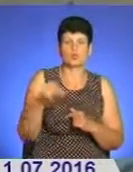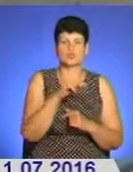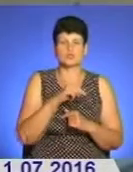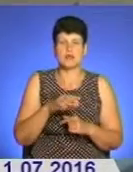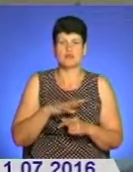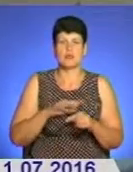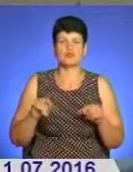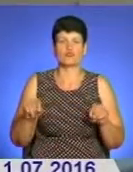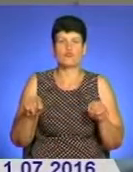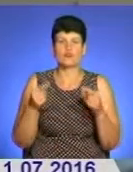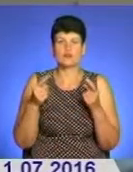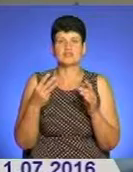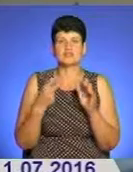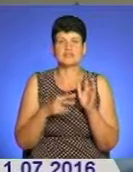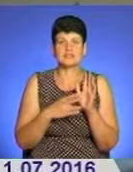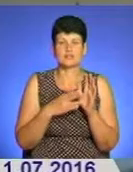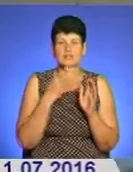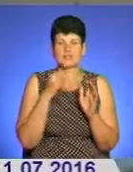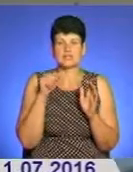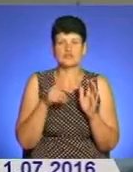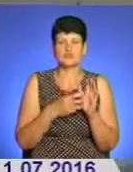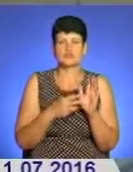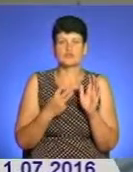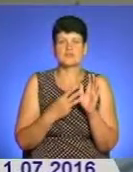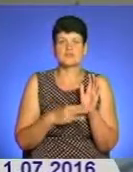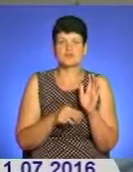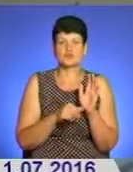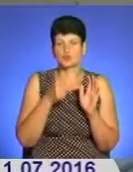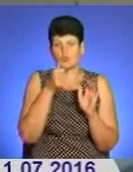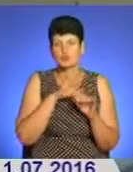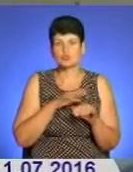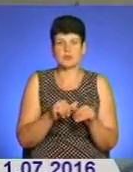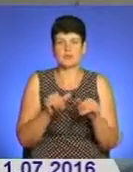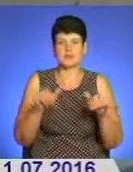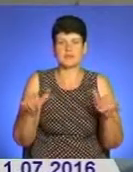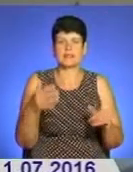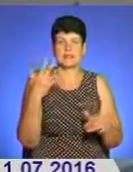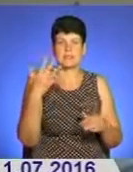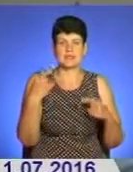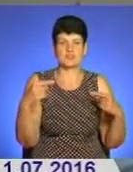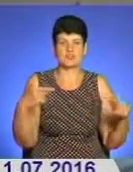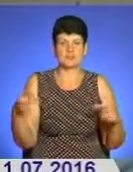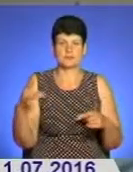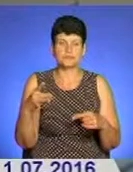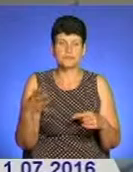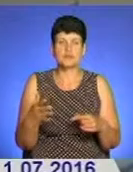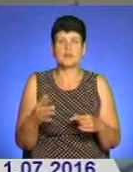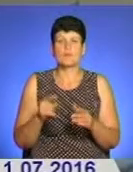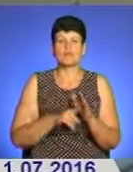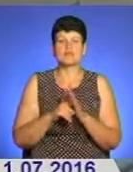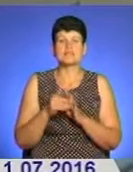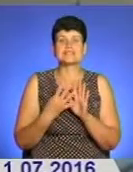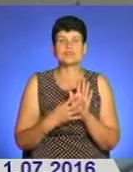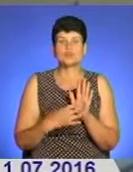утворена 29 червня 1876 року, поширилася ще на 5 інших повітів. І тільки починаючи з 90-х